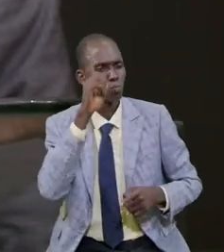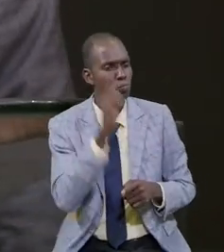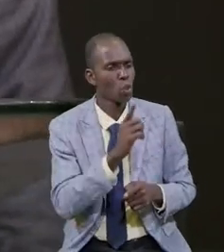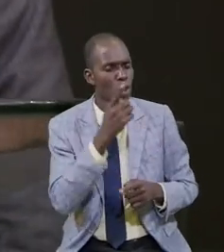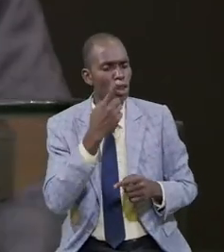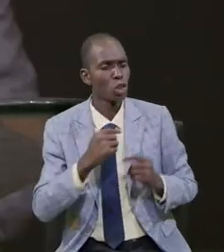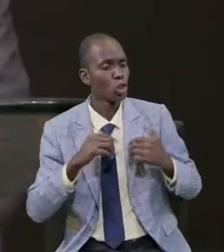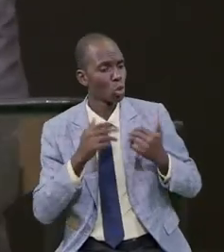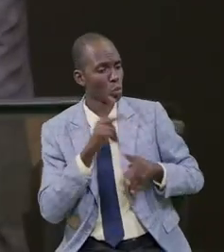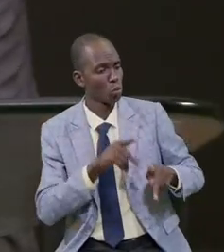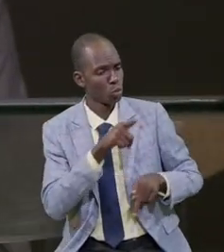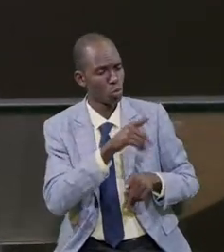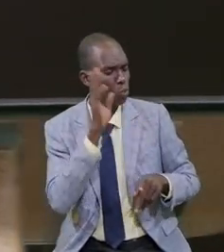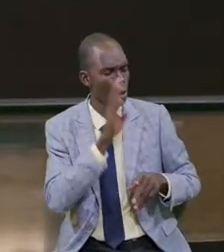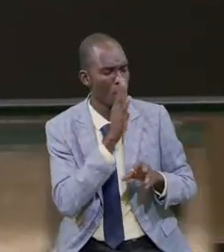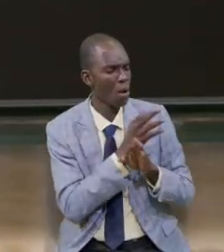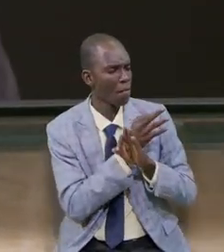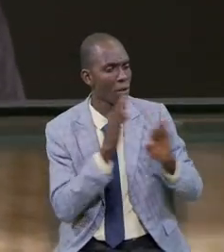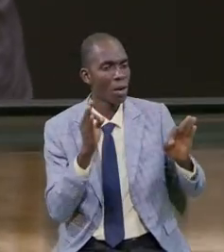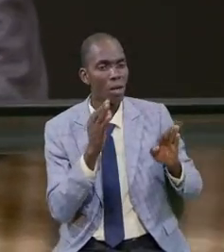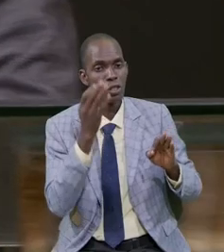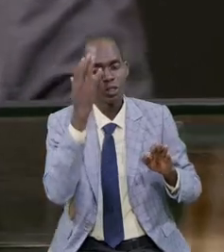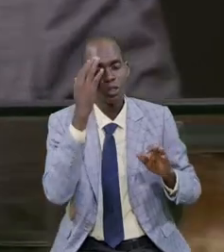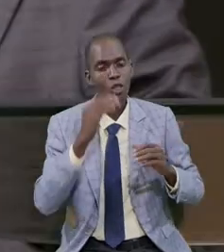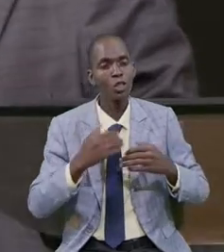que tu seras libre.